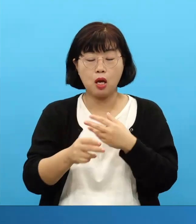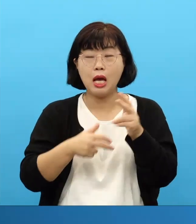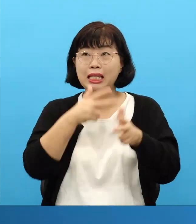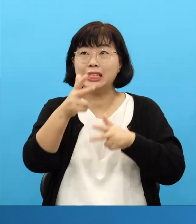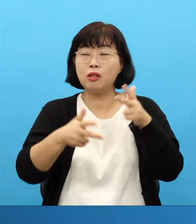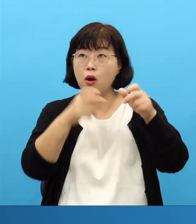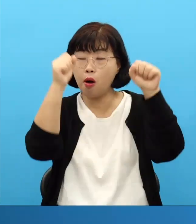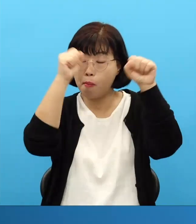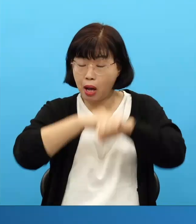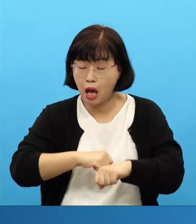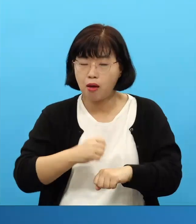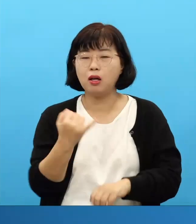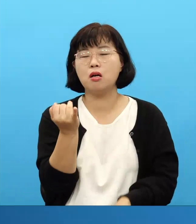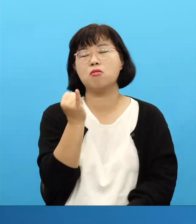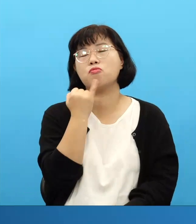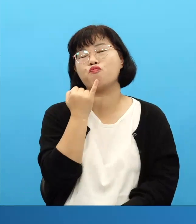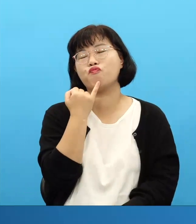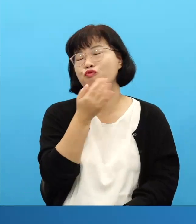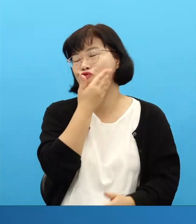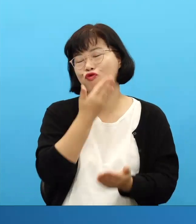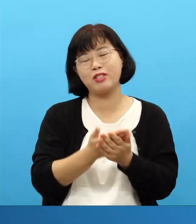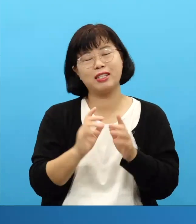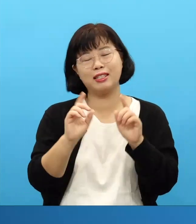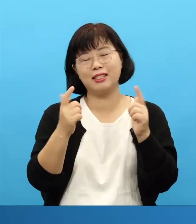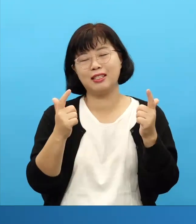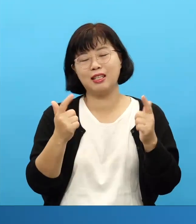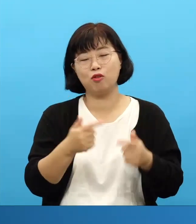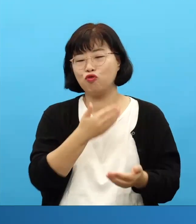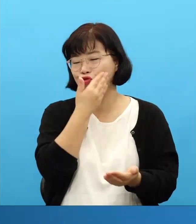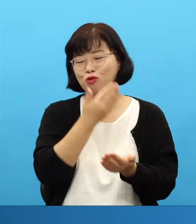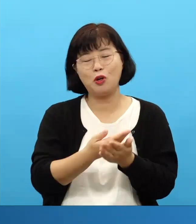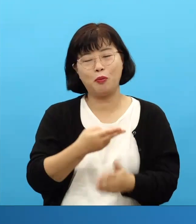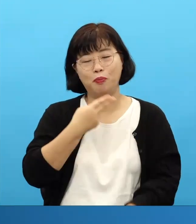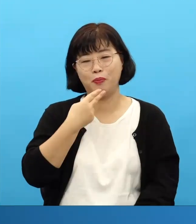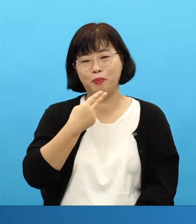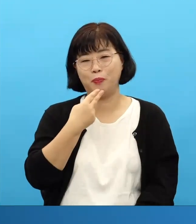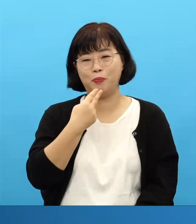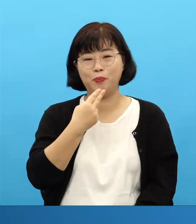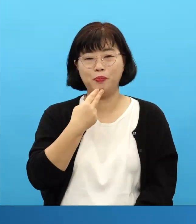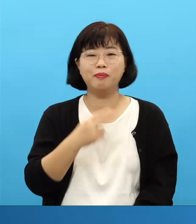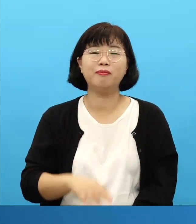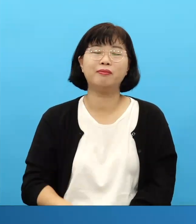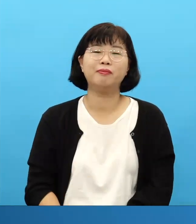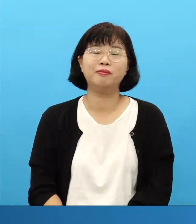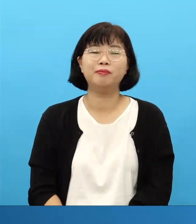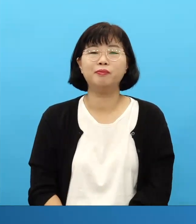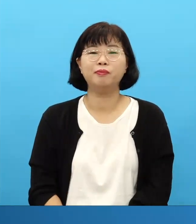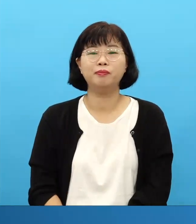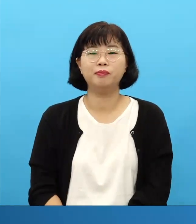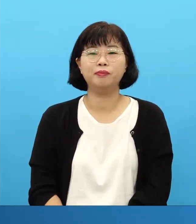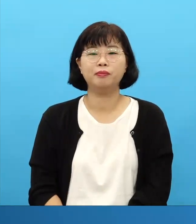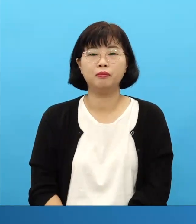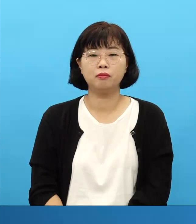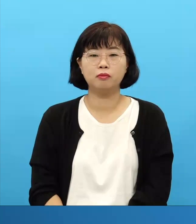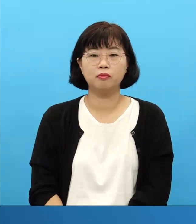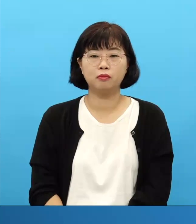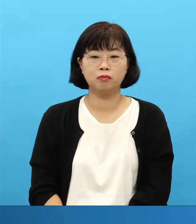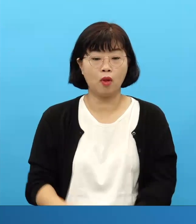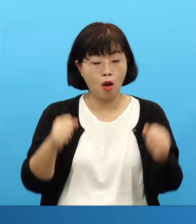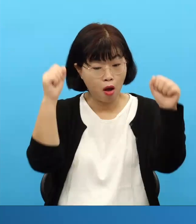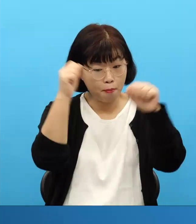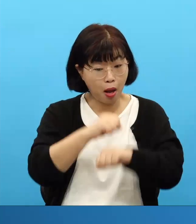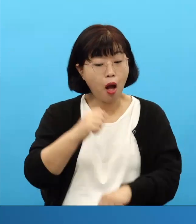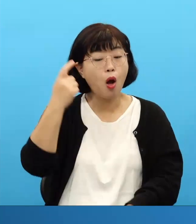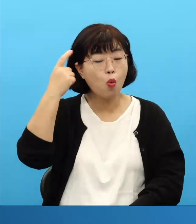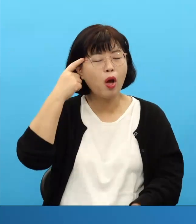돼. 중요한 거 아니니까. It's okay even if you completely perish because those things must perish. It's not important. 하나님이 망할 걸 망하게 하지. 필요 없는